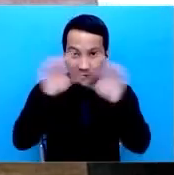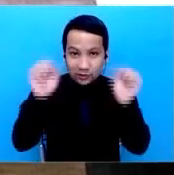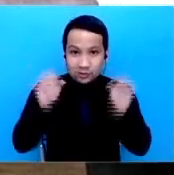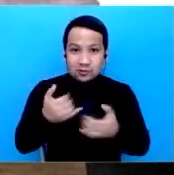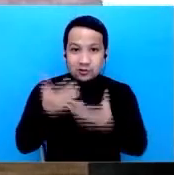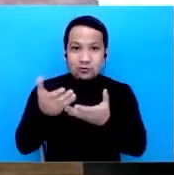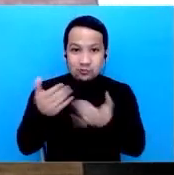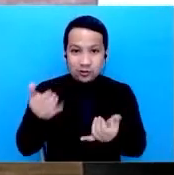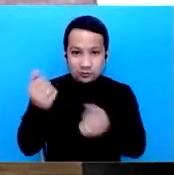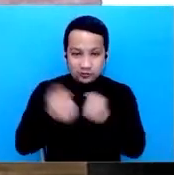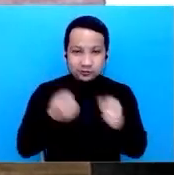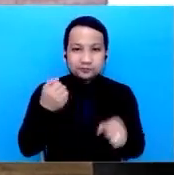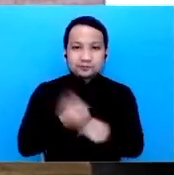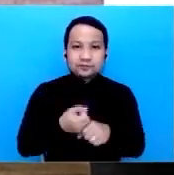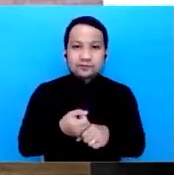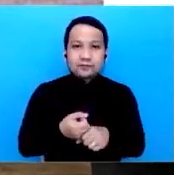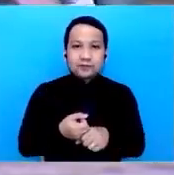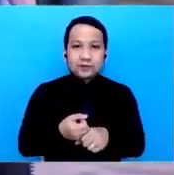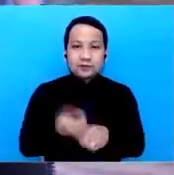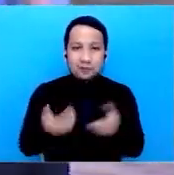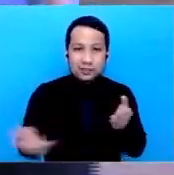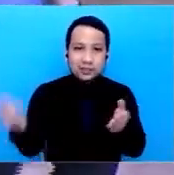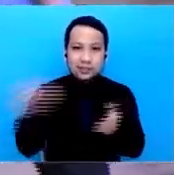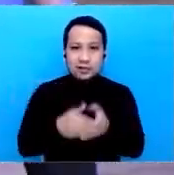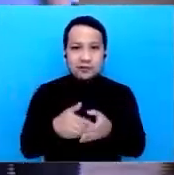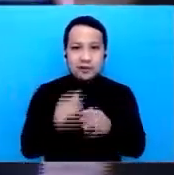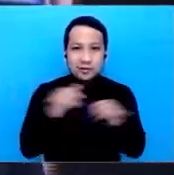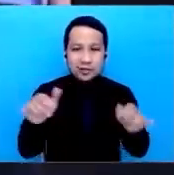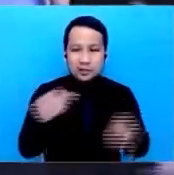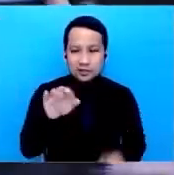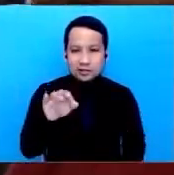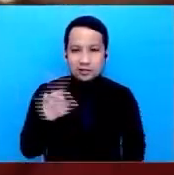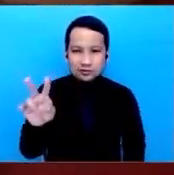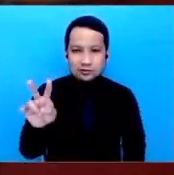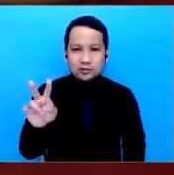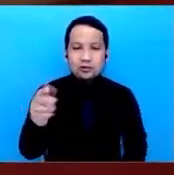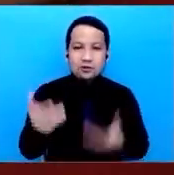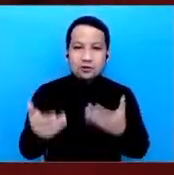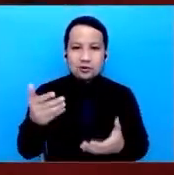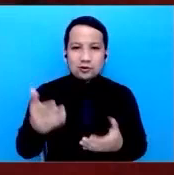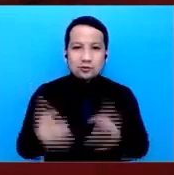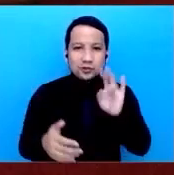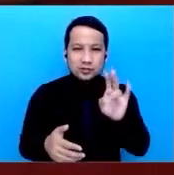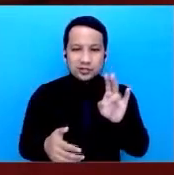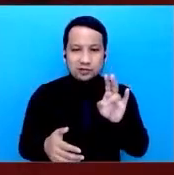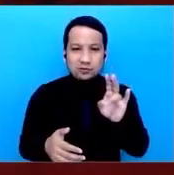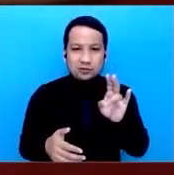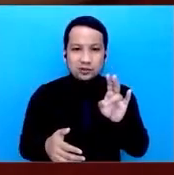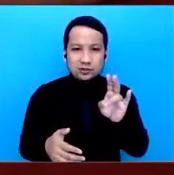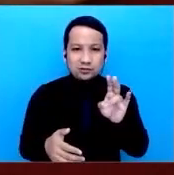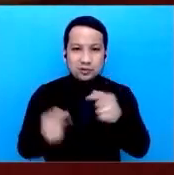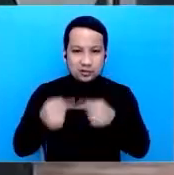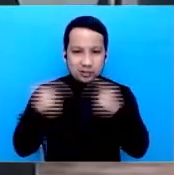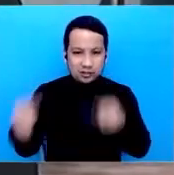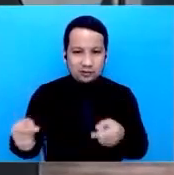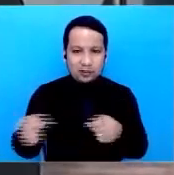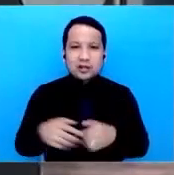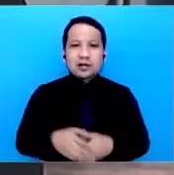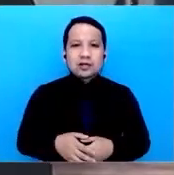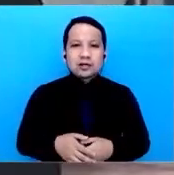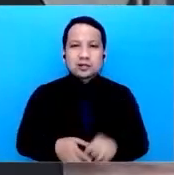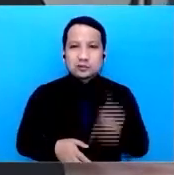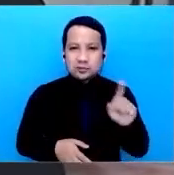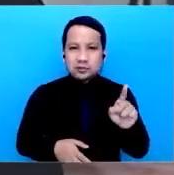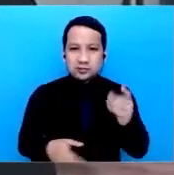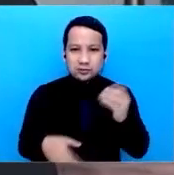ngayon, posible raw maulit ang 1992 elections kung saan 7 kandidato ang naglaban-laban. Isa sa mga